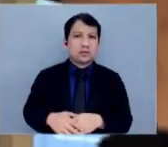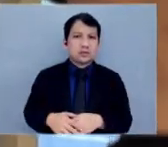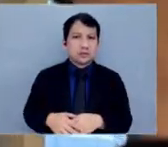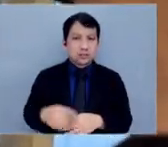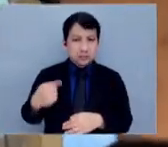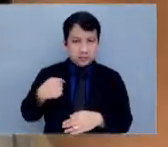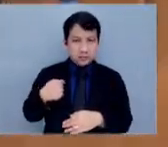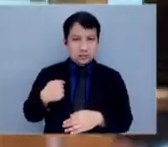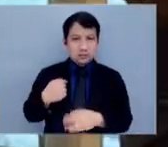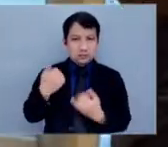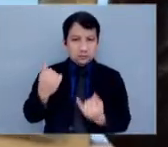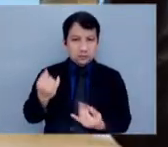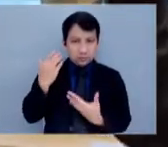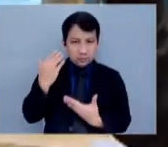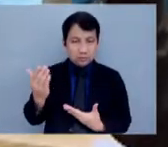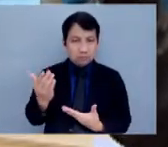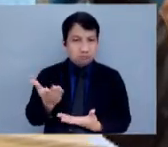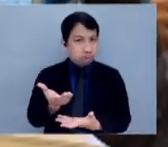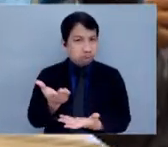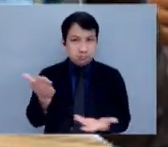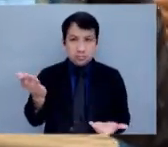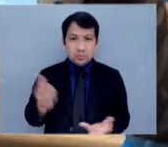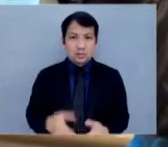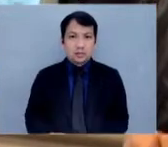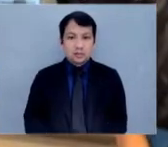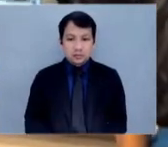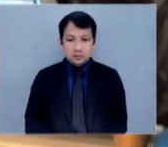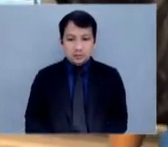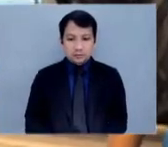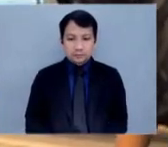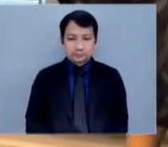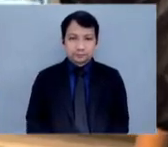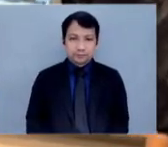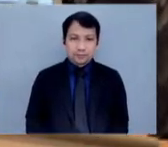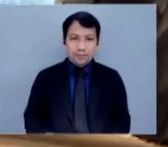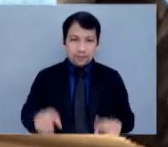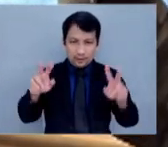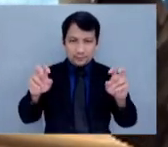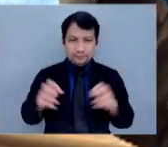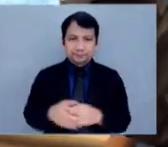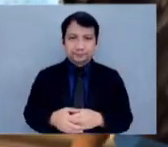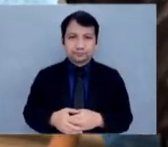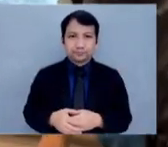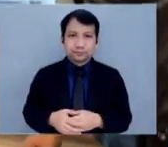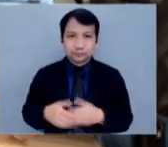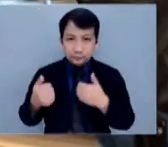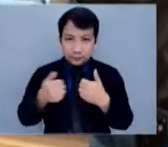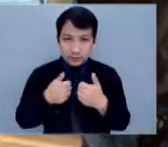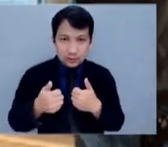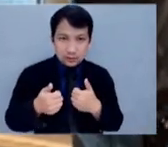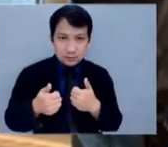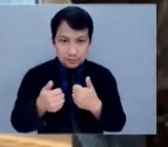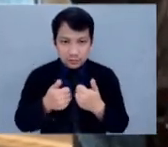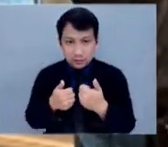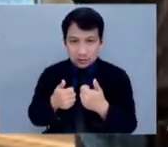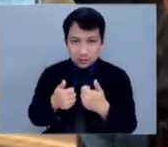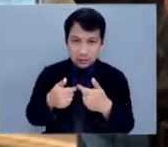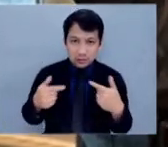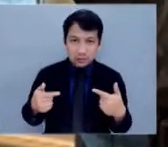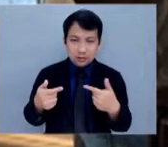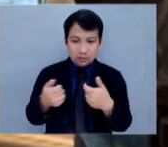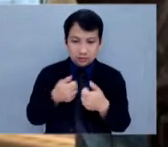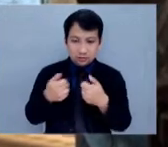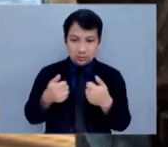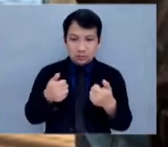now is obviously is what they call a competitor of the United States. But we're not siding with the United